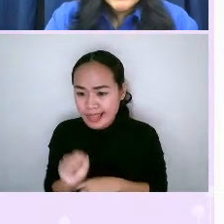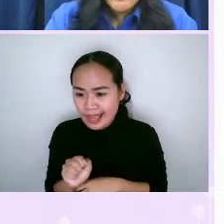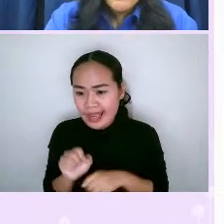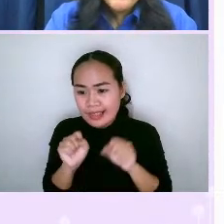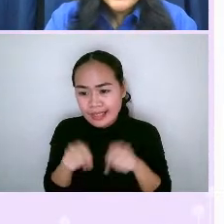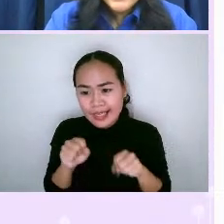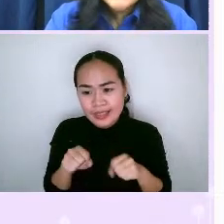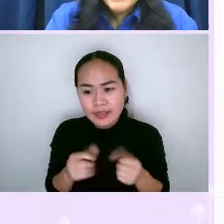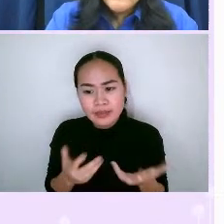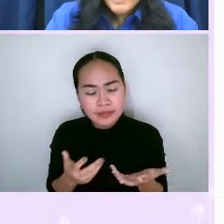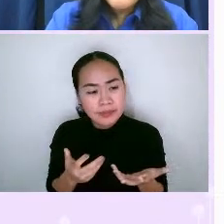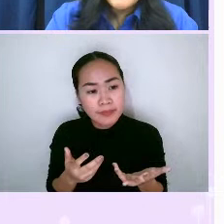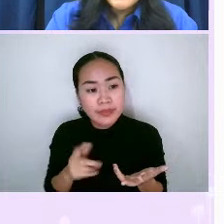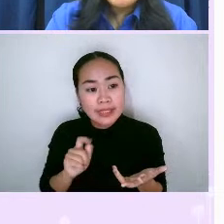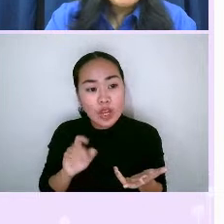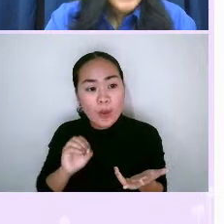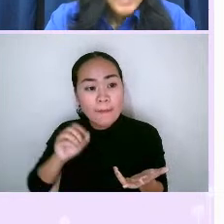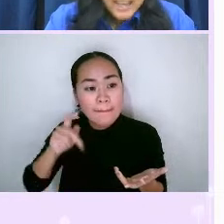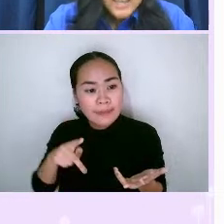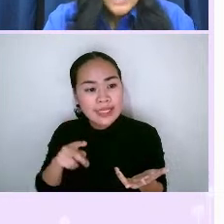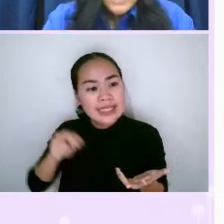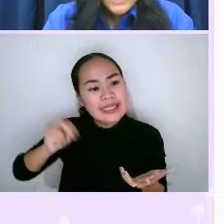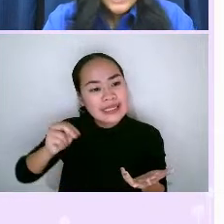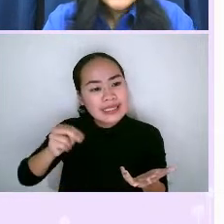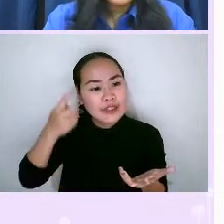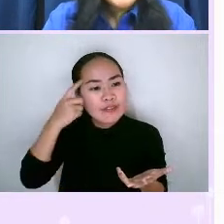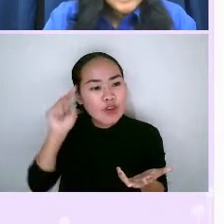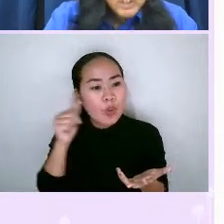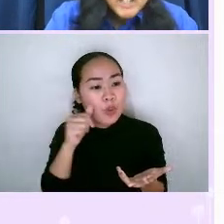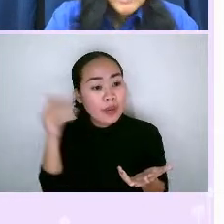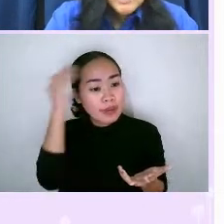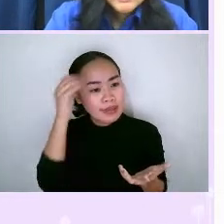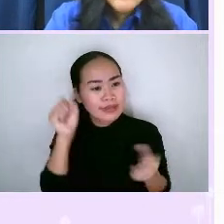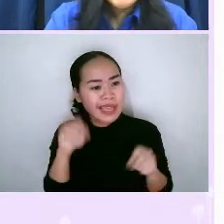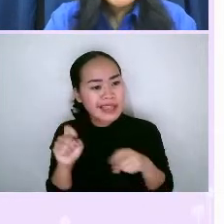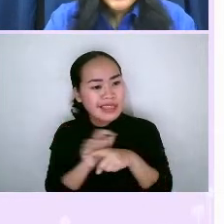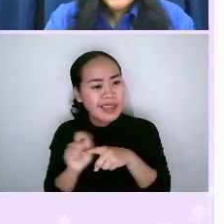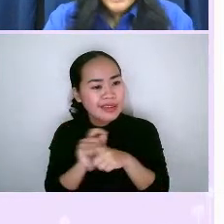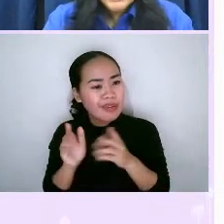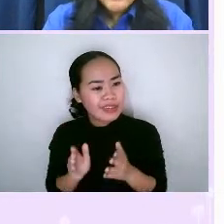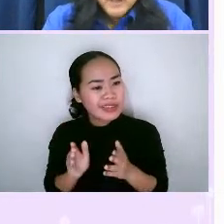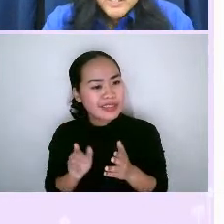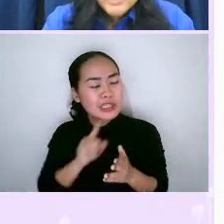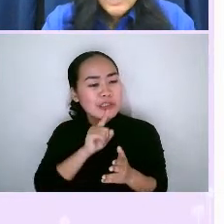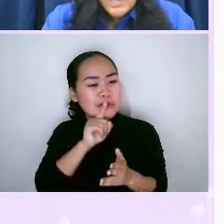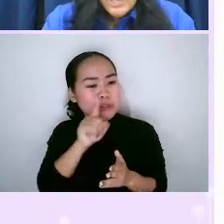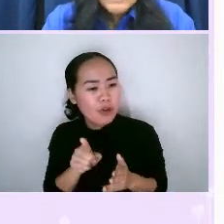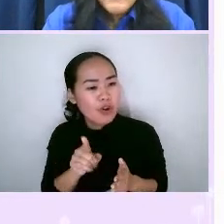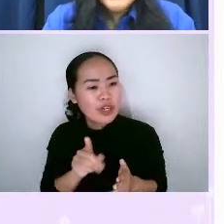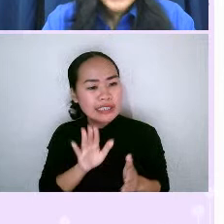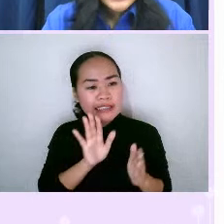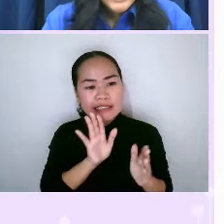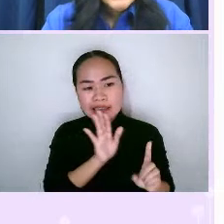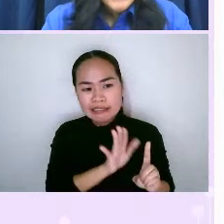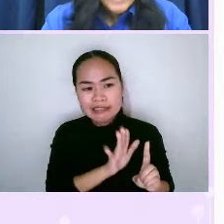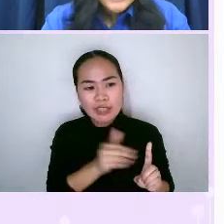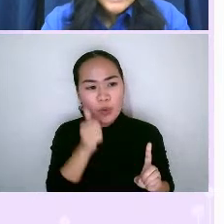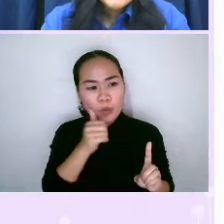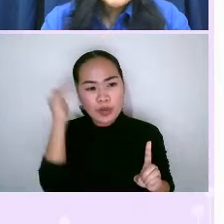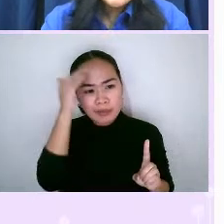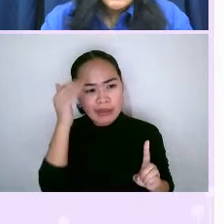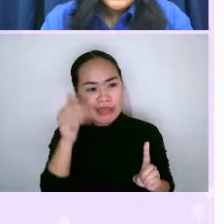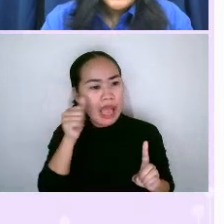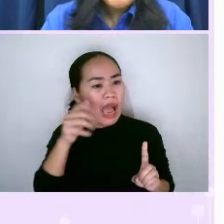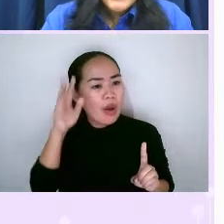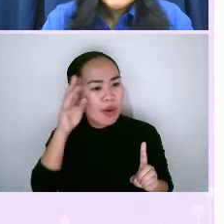para sa TOP na kasama ang mga babae na trainers, subject matter experts, at mga writers